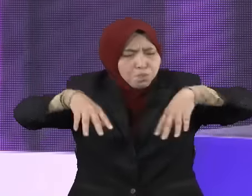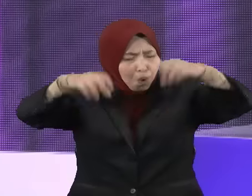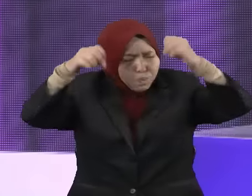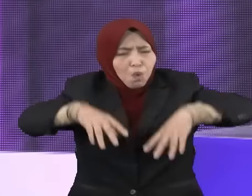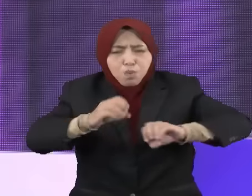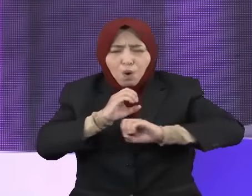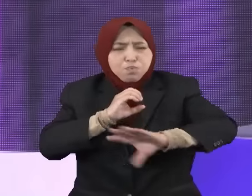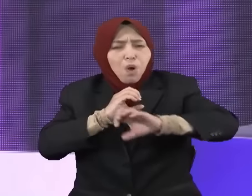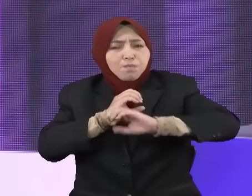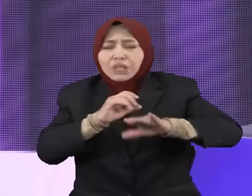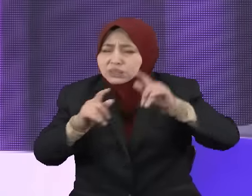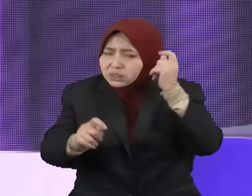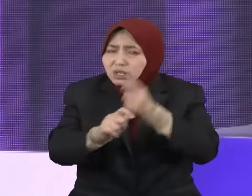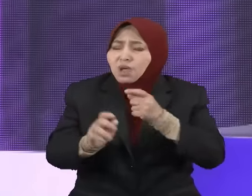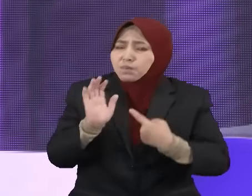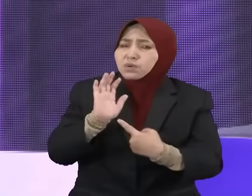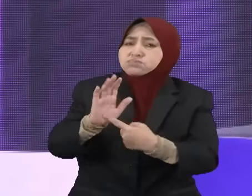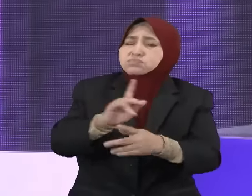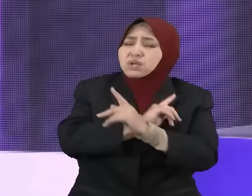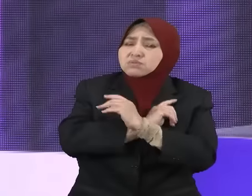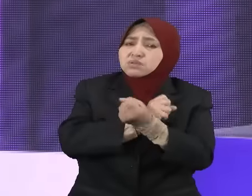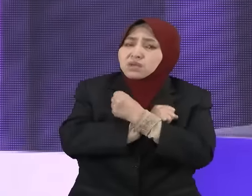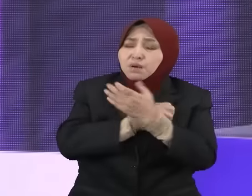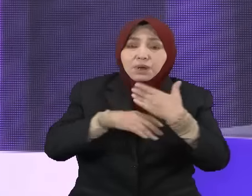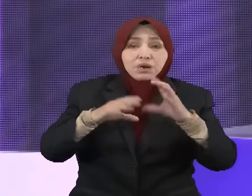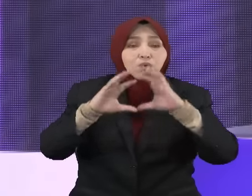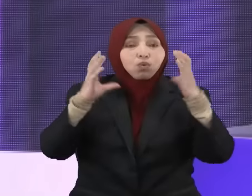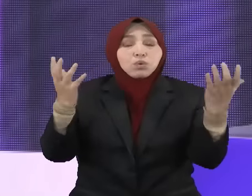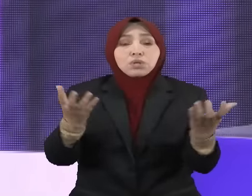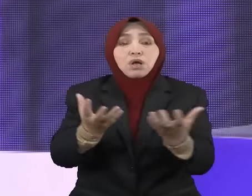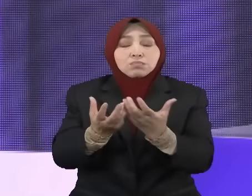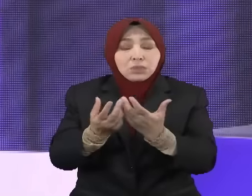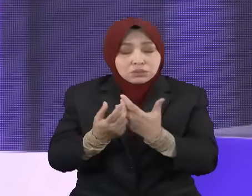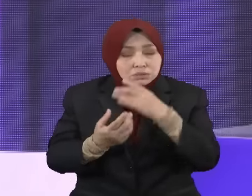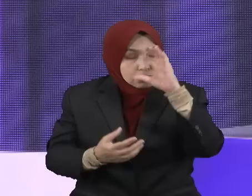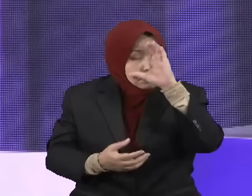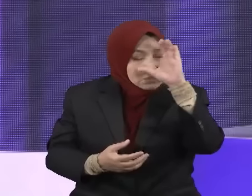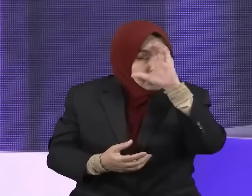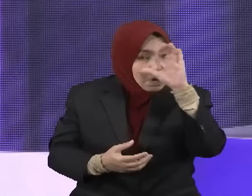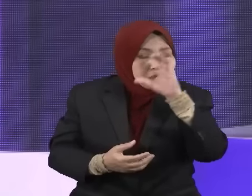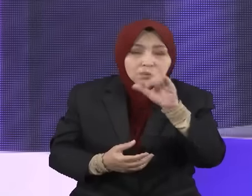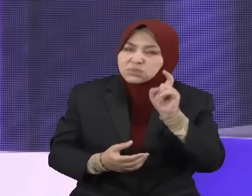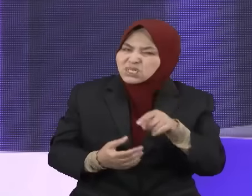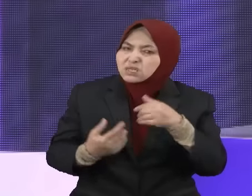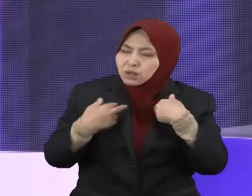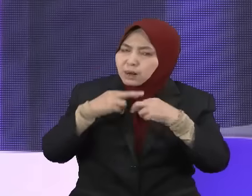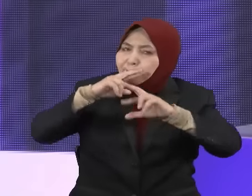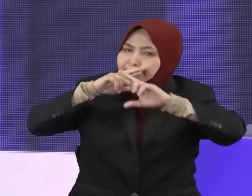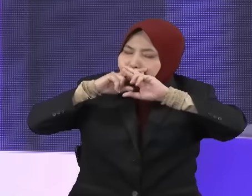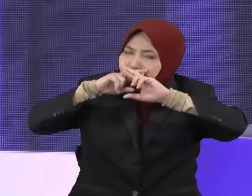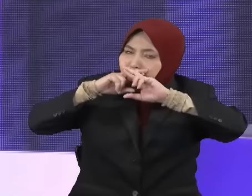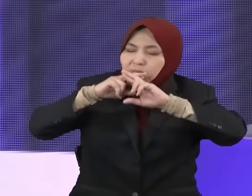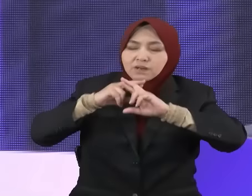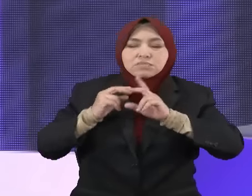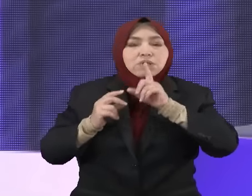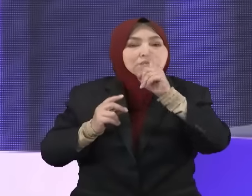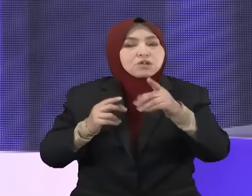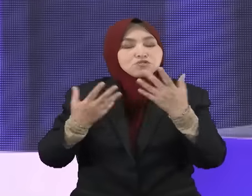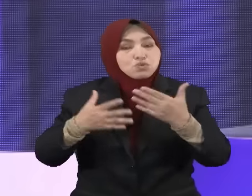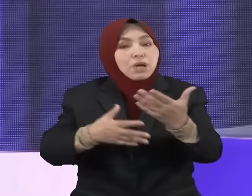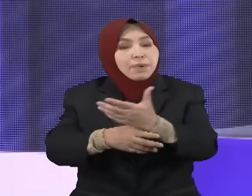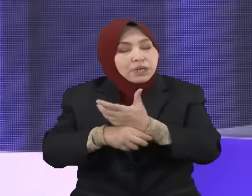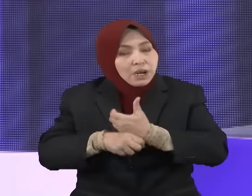dibedil, tetap juga menunjukkan kasih sayang kepada dunia, rupa-rupanya mereka mencari. Ini mesti ada rahsia, dan rupa-rupanya mereka sudah